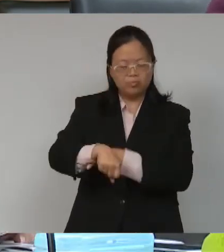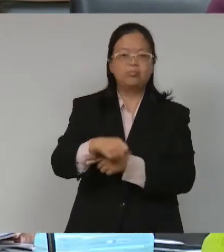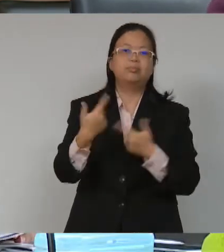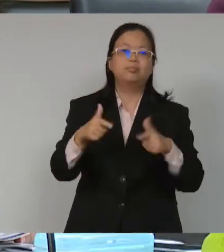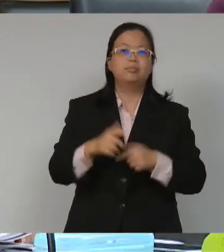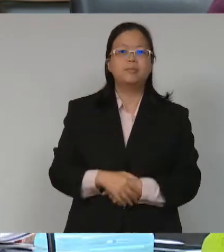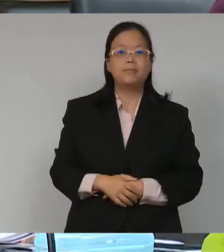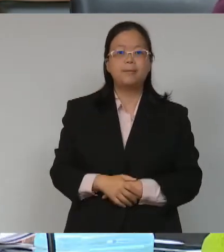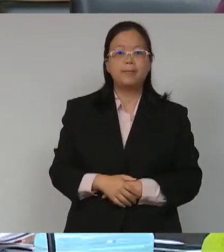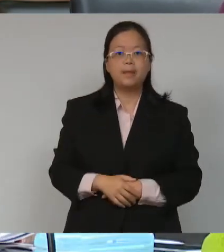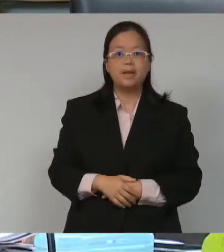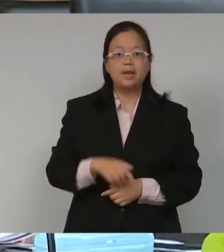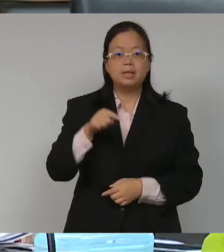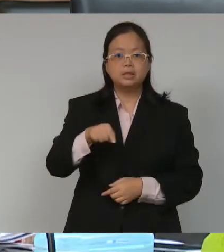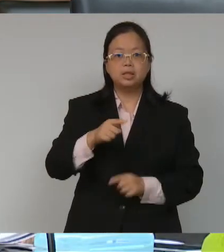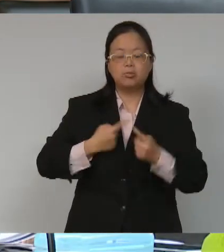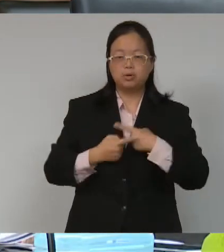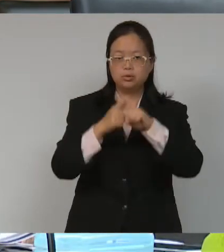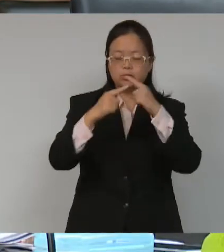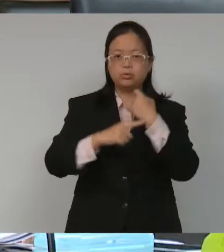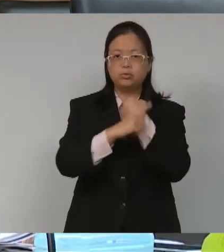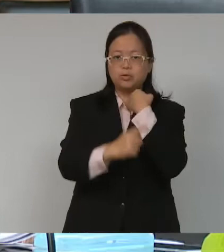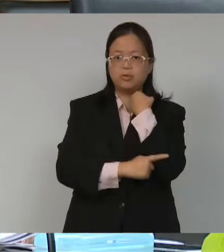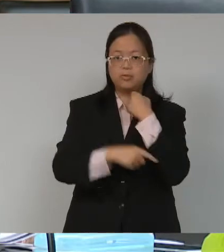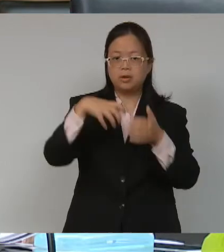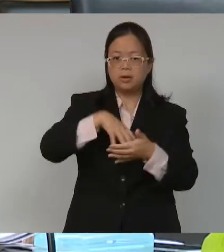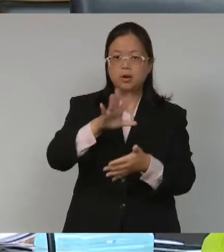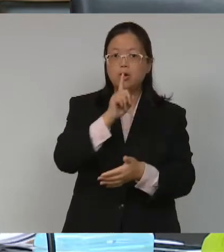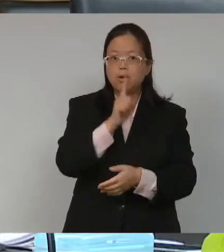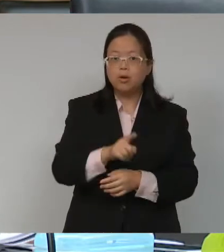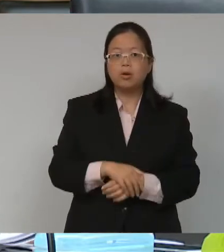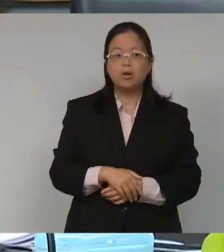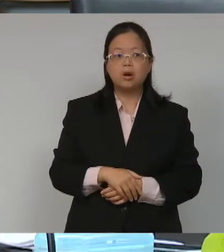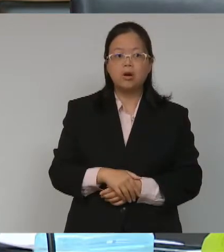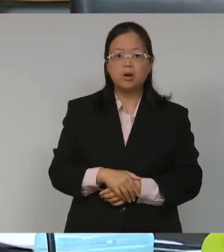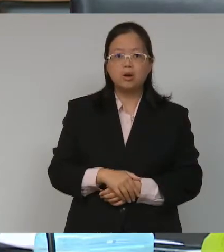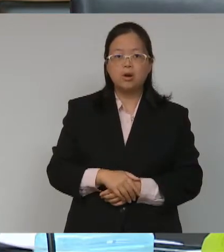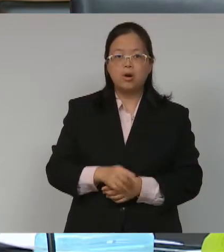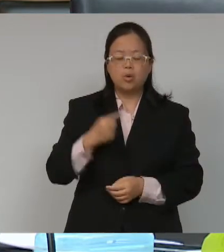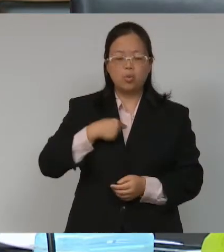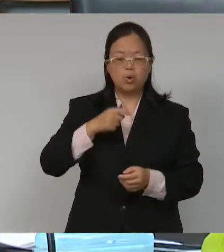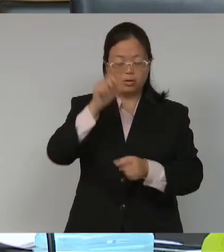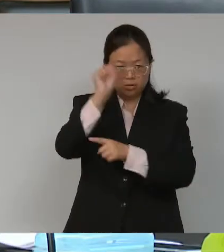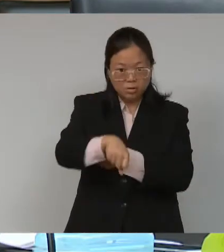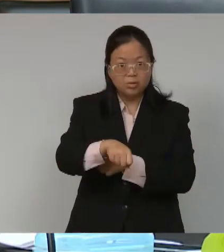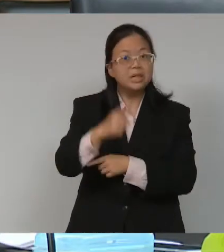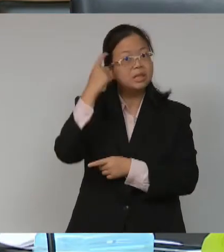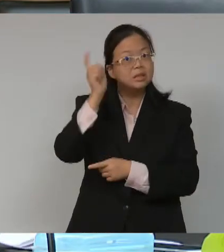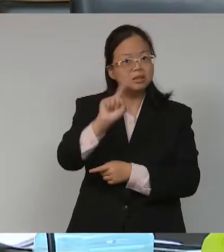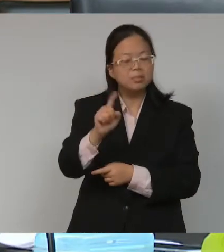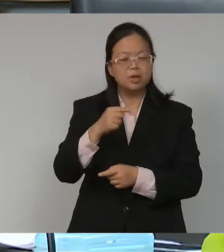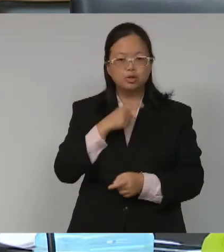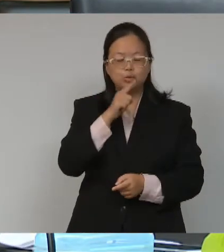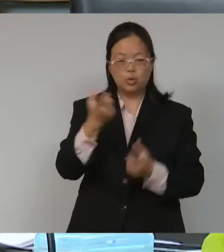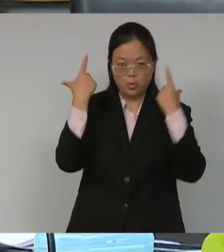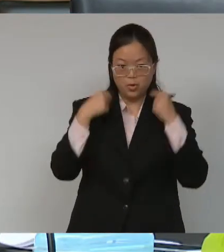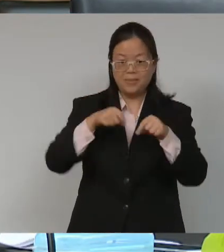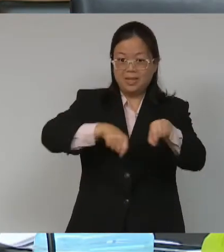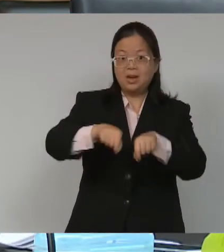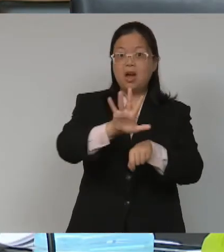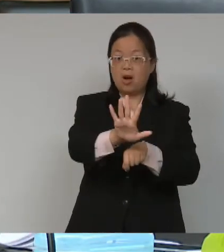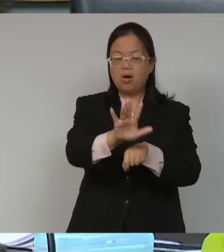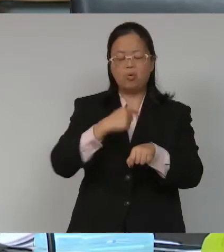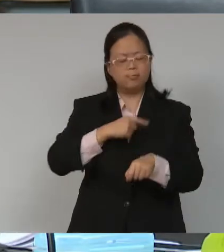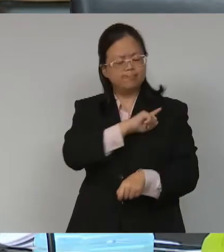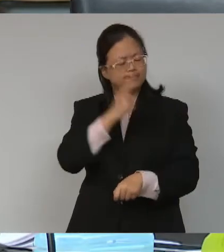上啊，有一个是说啊，复决有点说把原来的处分撤销否决了，但是否决之后呢，回到一个